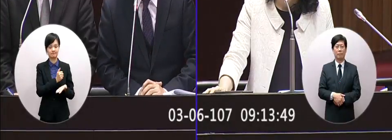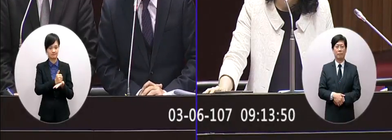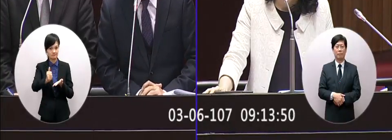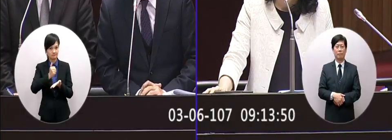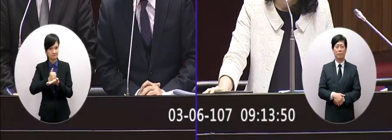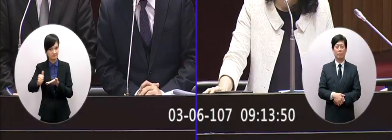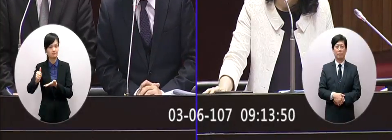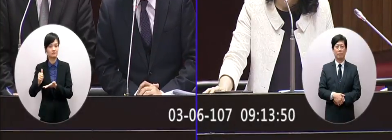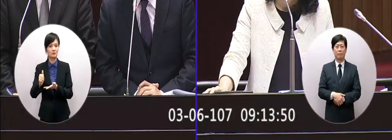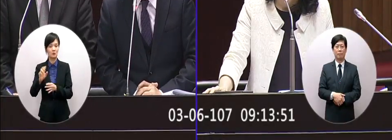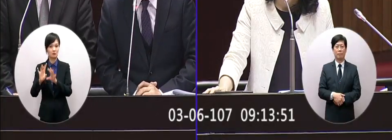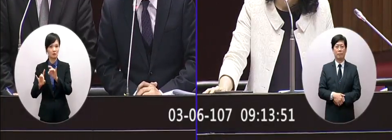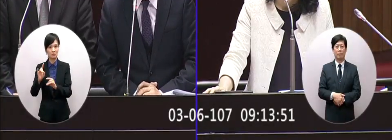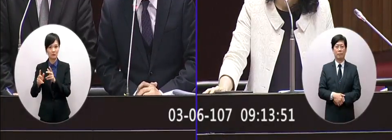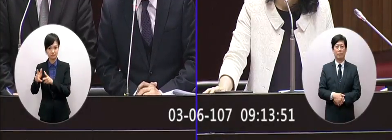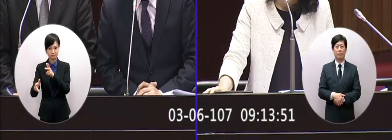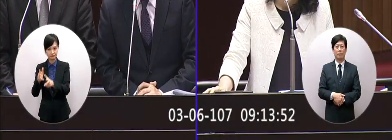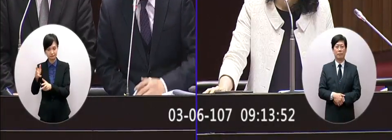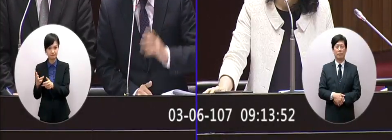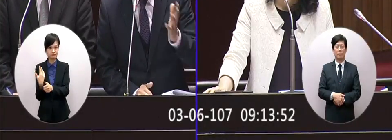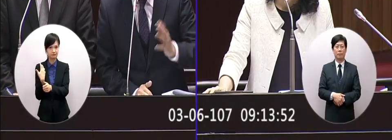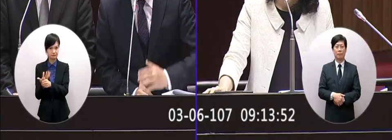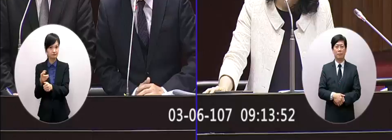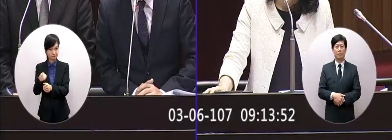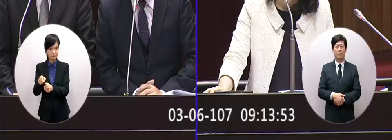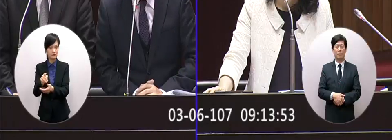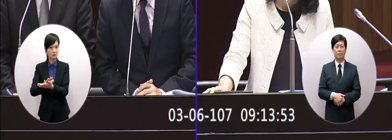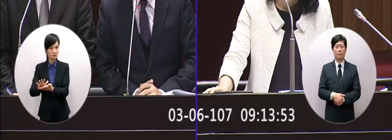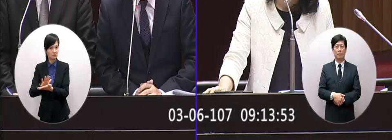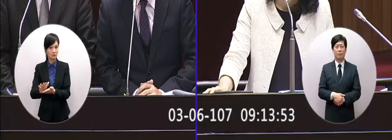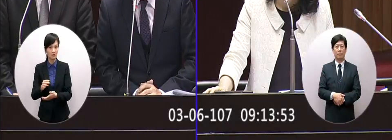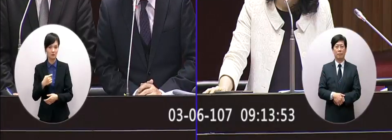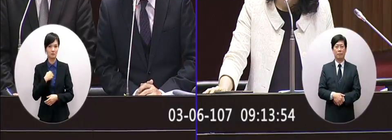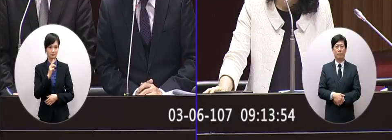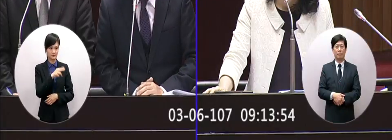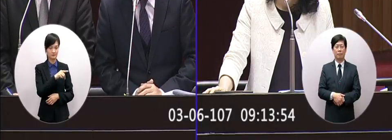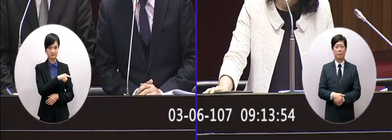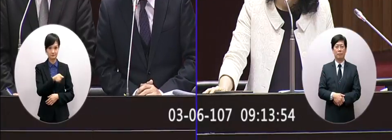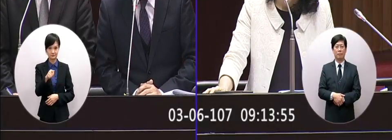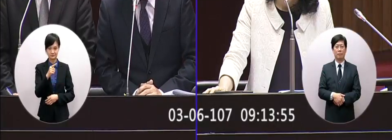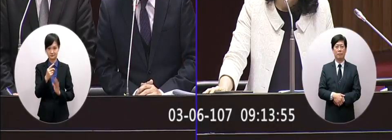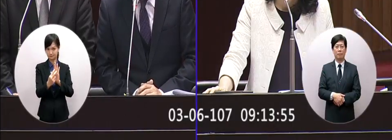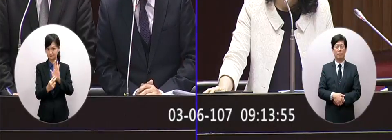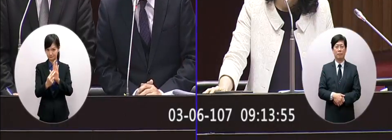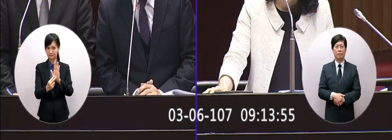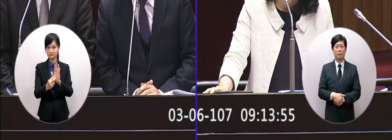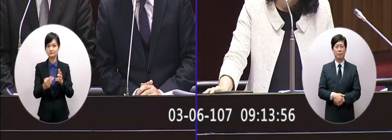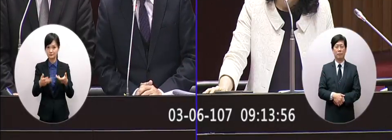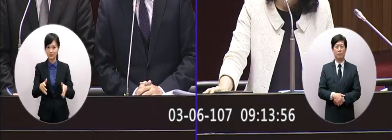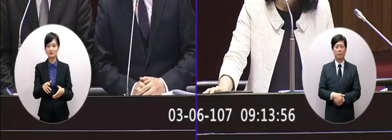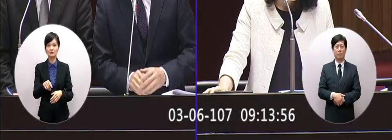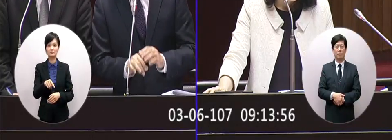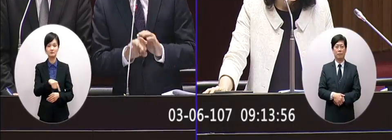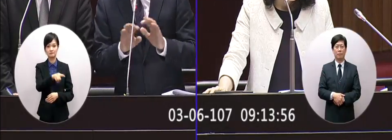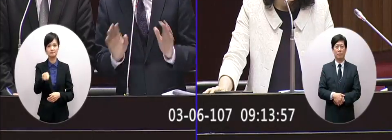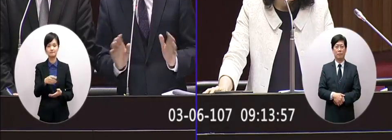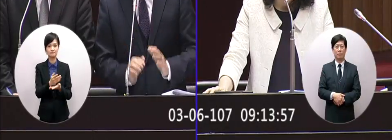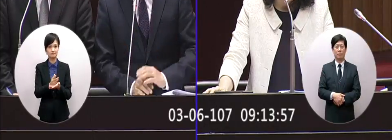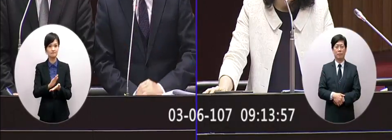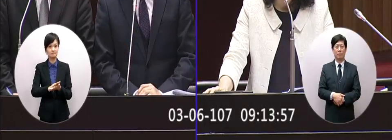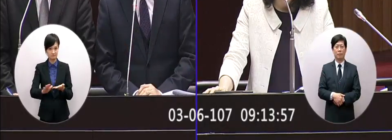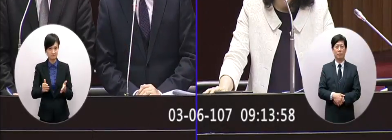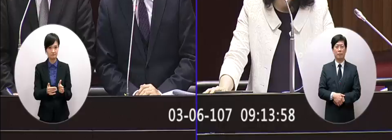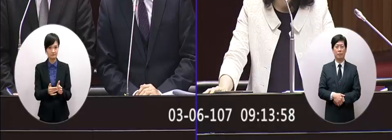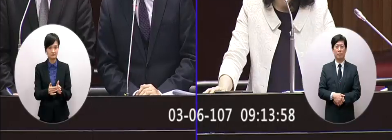处理，这相关的问题我们都有派这个同仁到现场去说明都解决了哈。但就一